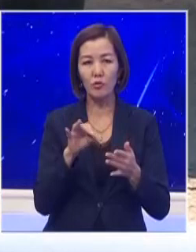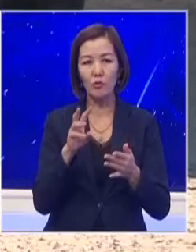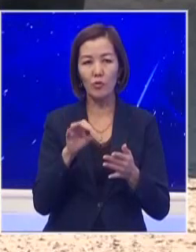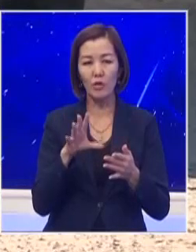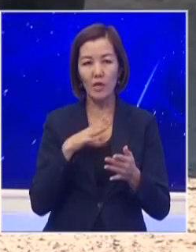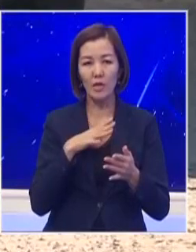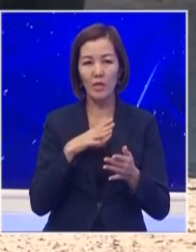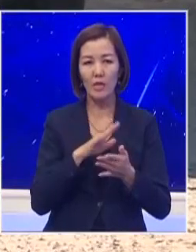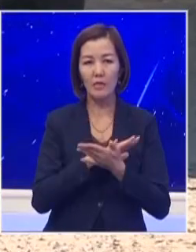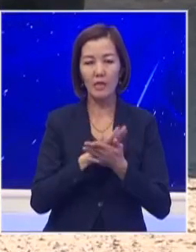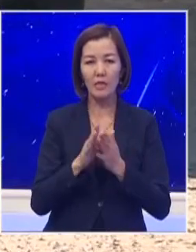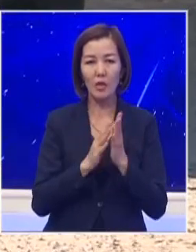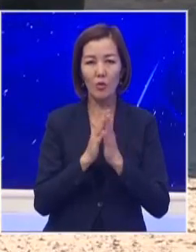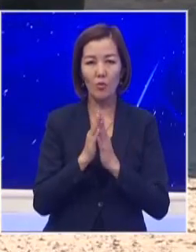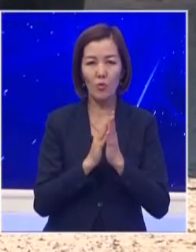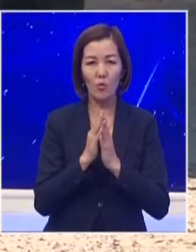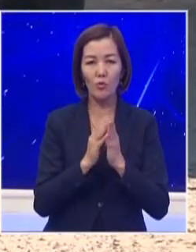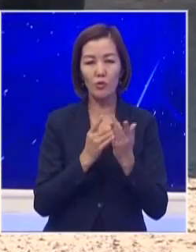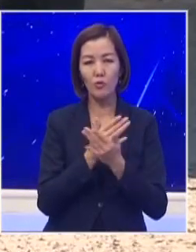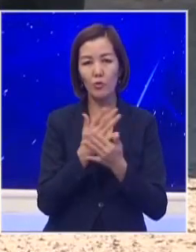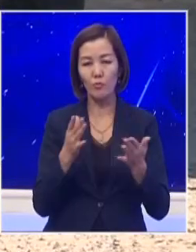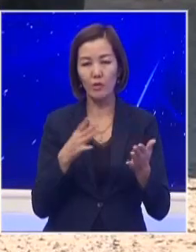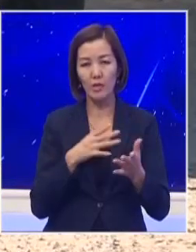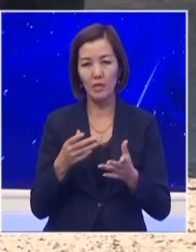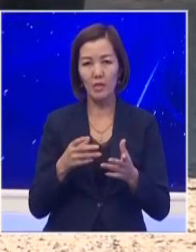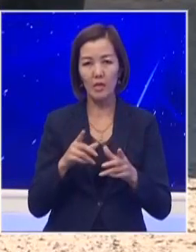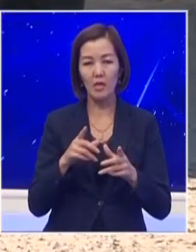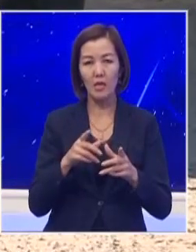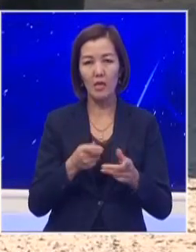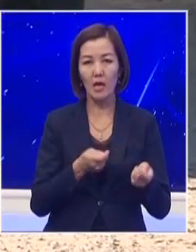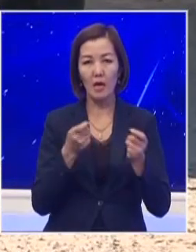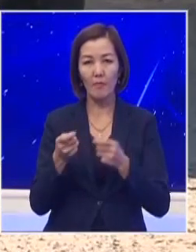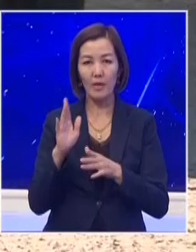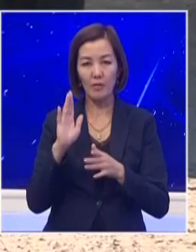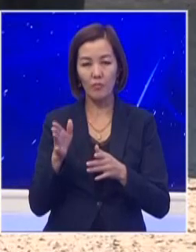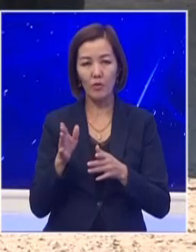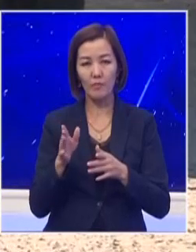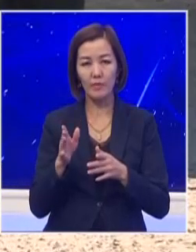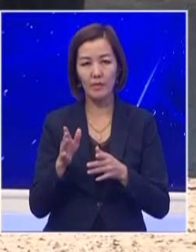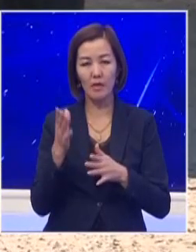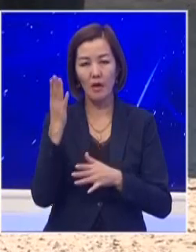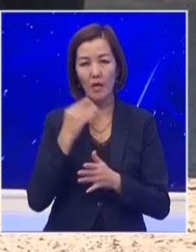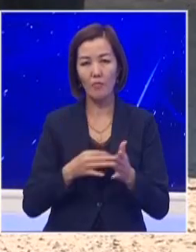біз таза көкөніс өнімдерін апарып жатырмыз. Енді өздеріңізге белгілі, жалпы бұрынғыда Алматы